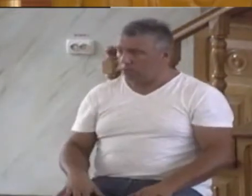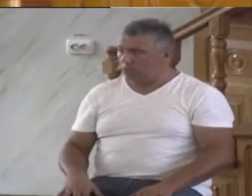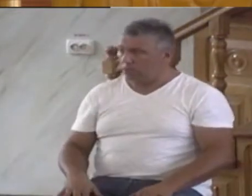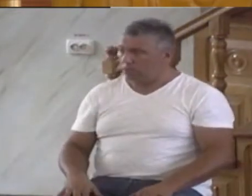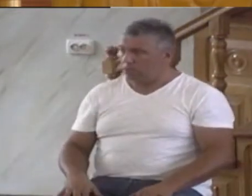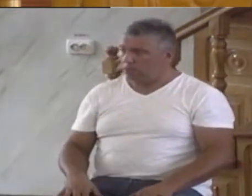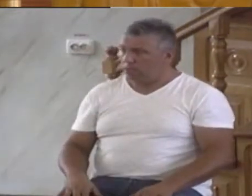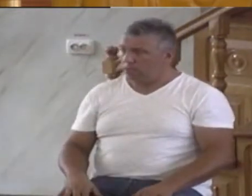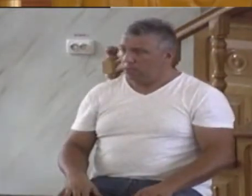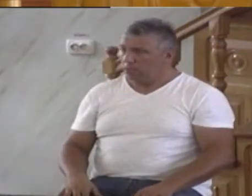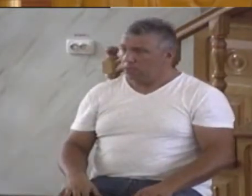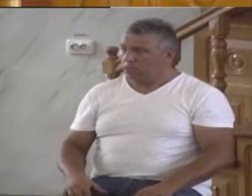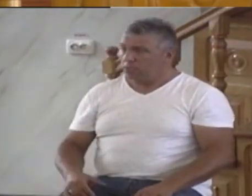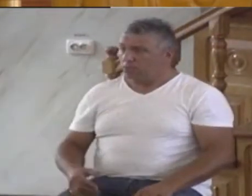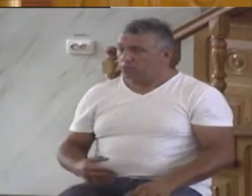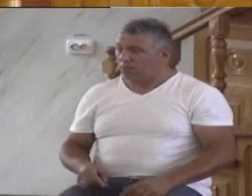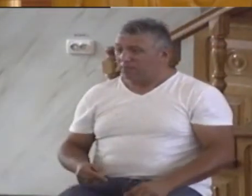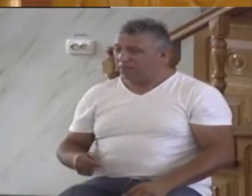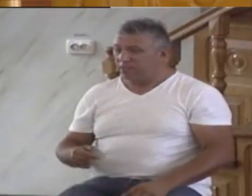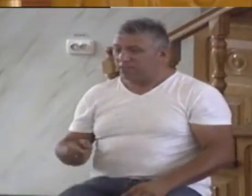жизни.